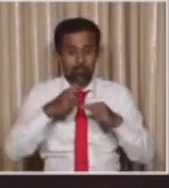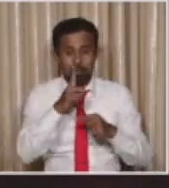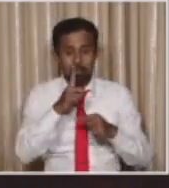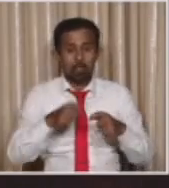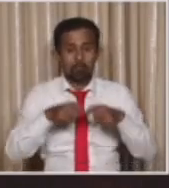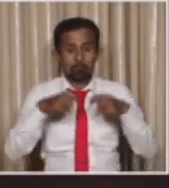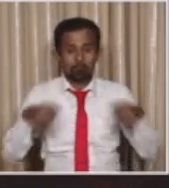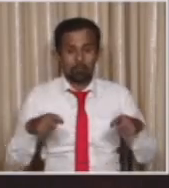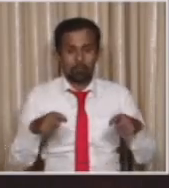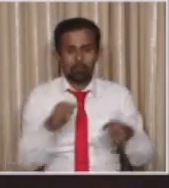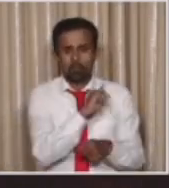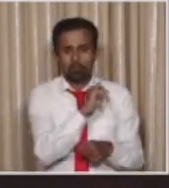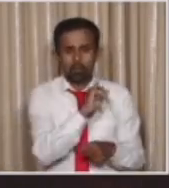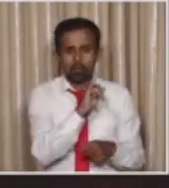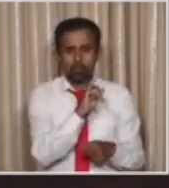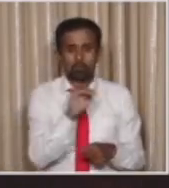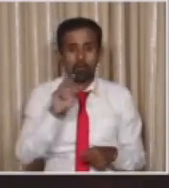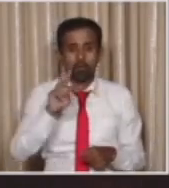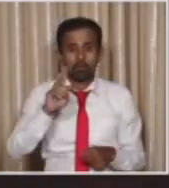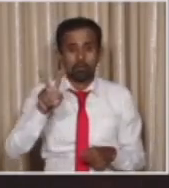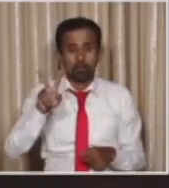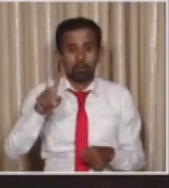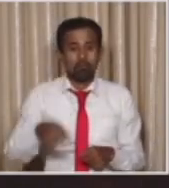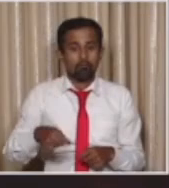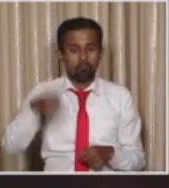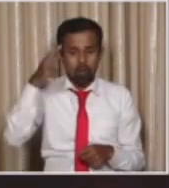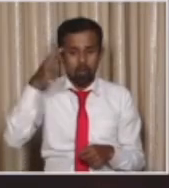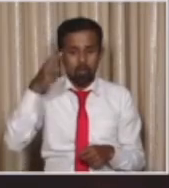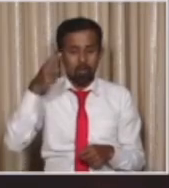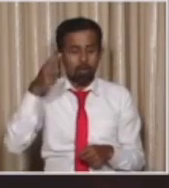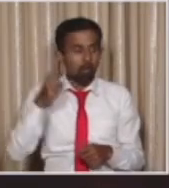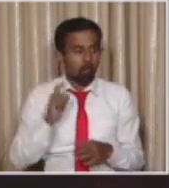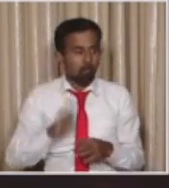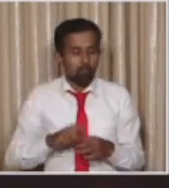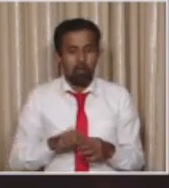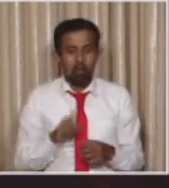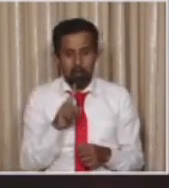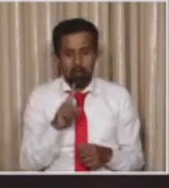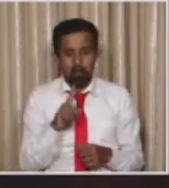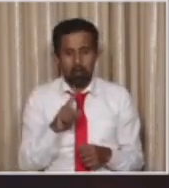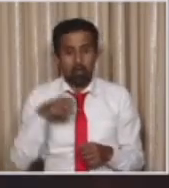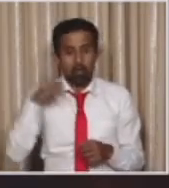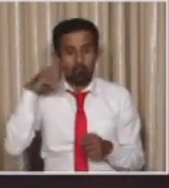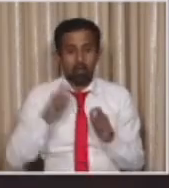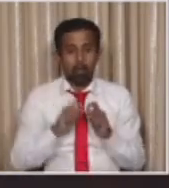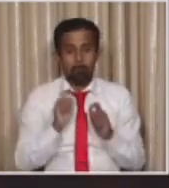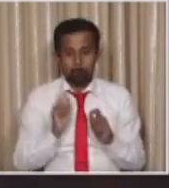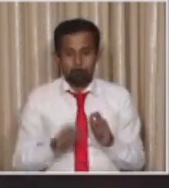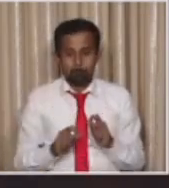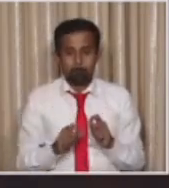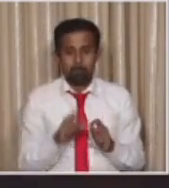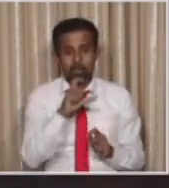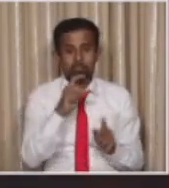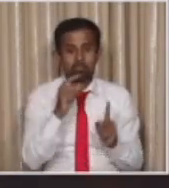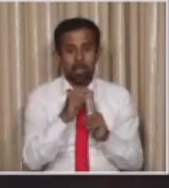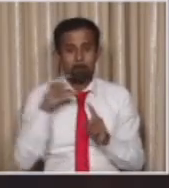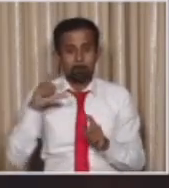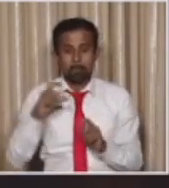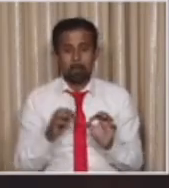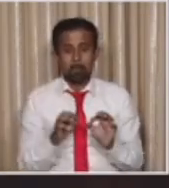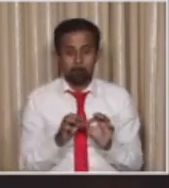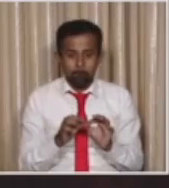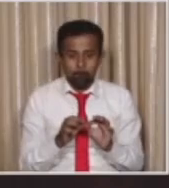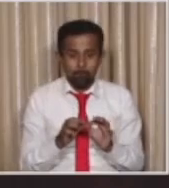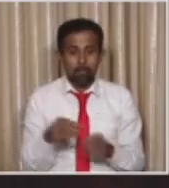පිරිවැය රුපියල් 16 ඉඳලා 32කට වැඩි වෙලා. මේ ප්‍රශ්නයක කොටසක්. විදුලි බල මණ්ඩලය CPC කට බිලියන